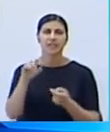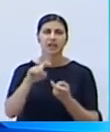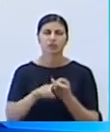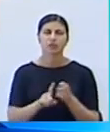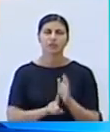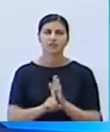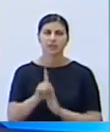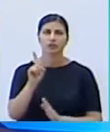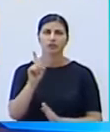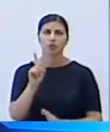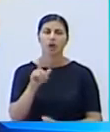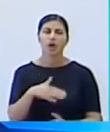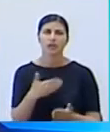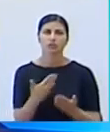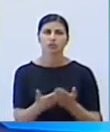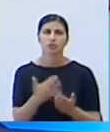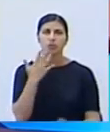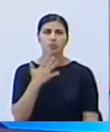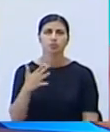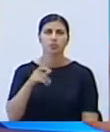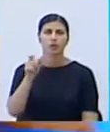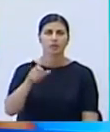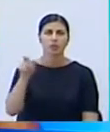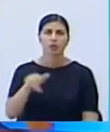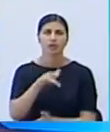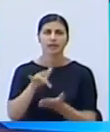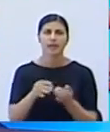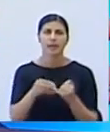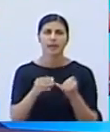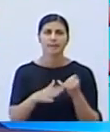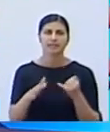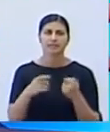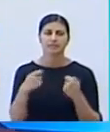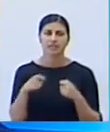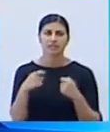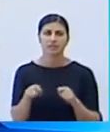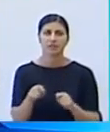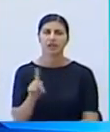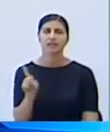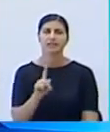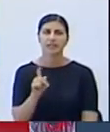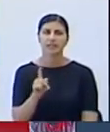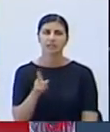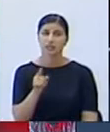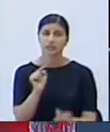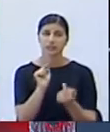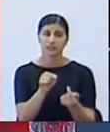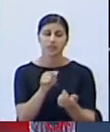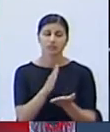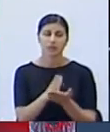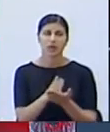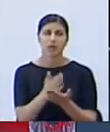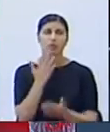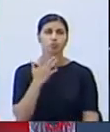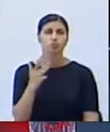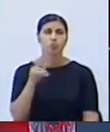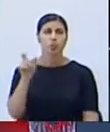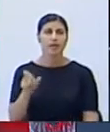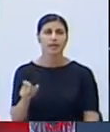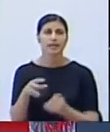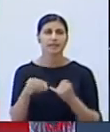დაიწყო აქტიურად უცხოელ მოქალაქეებზე მიწების გაყიდვა. რაც თავისთავად თქვენ წინააღმდეგი ხართ მოცხოვლებზე